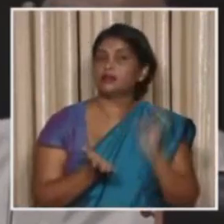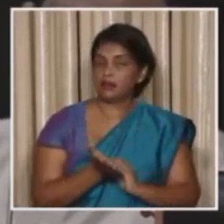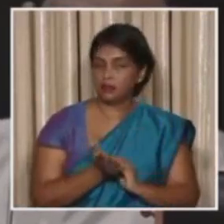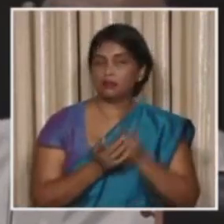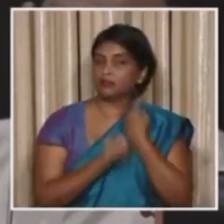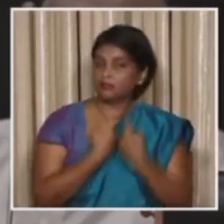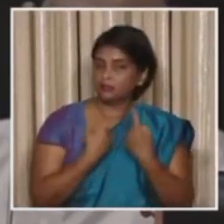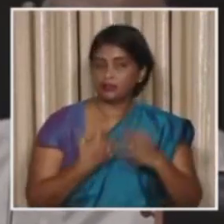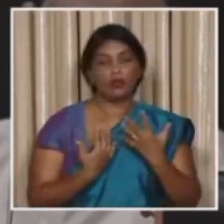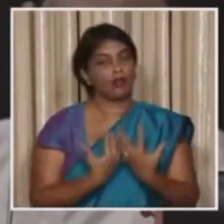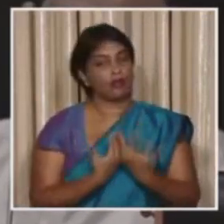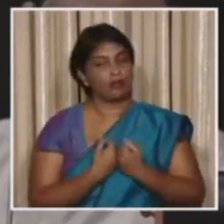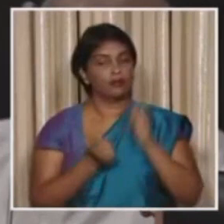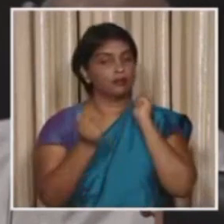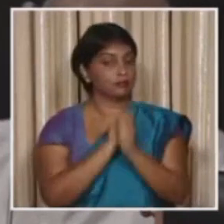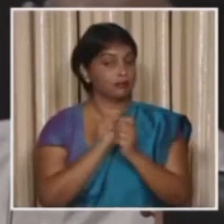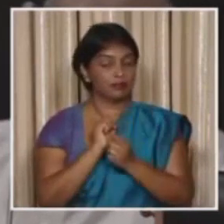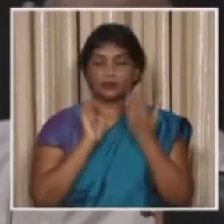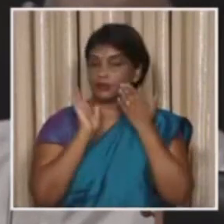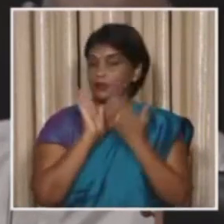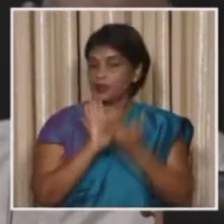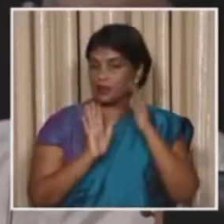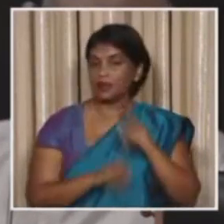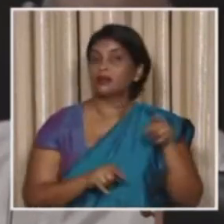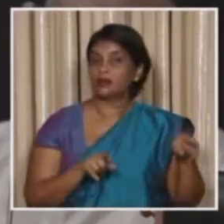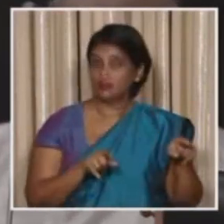අධ්‍යයනය කොට අවශ්‍ය සංශෝධන ඉදිරිපත් කිරීම සමඟ